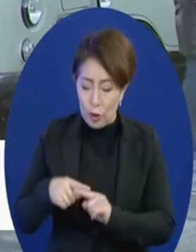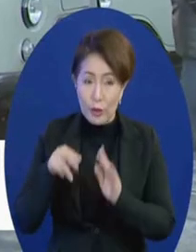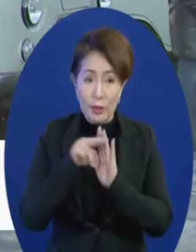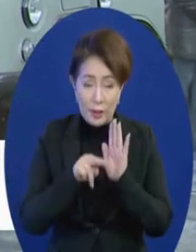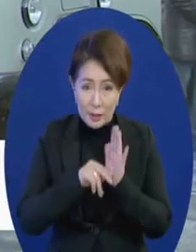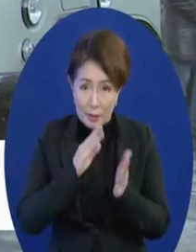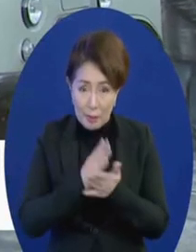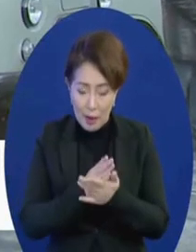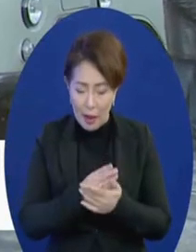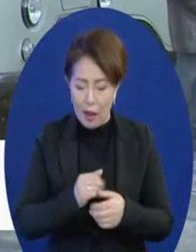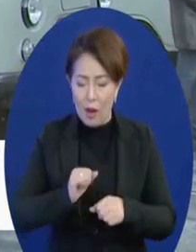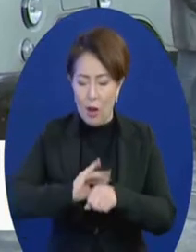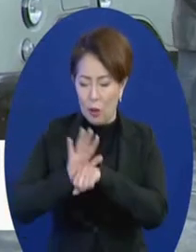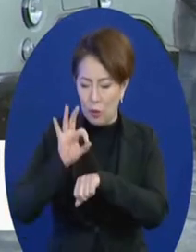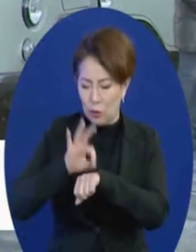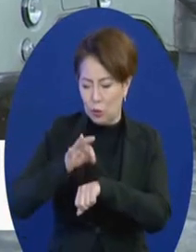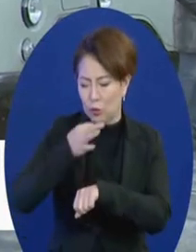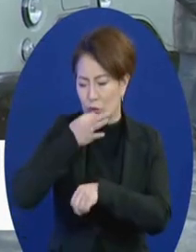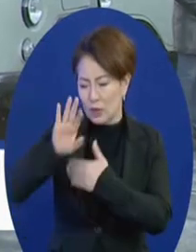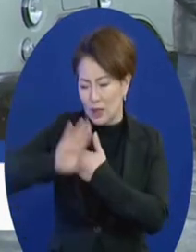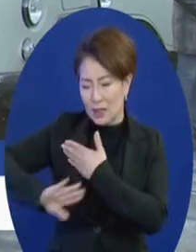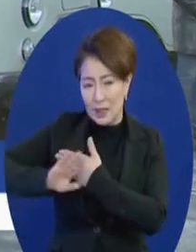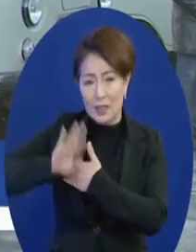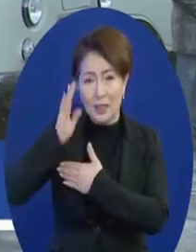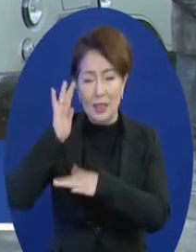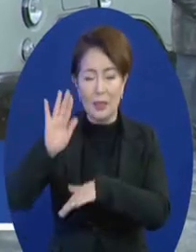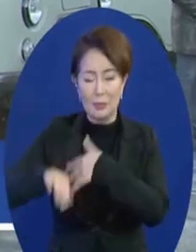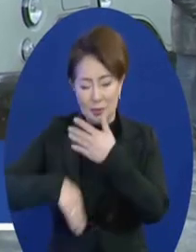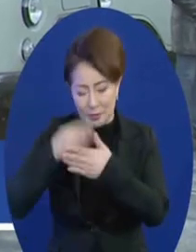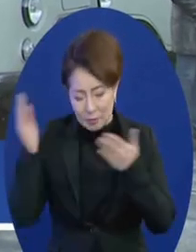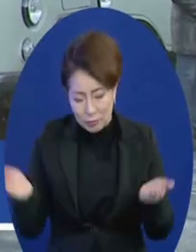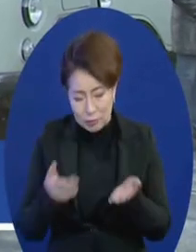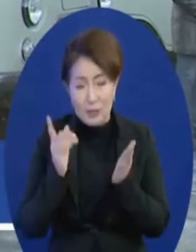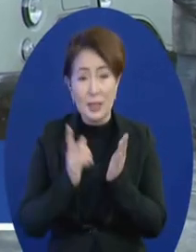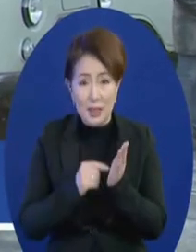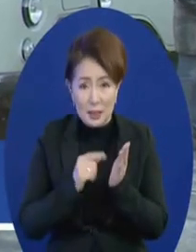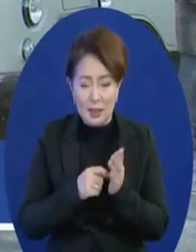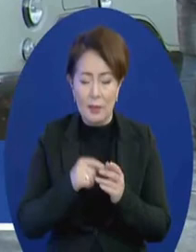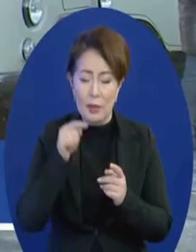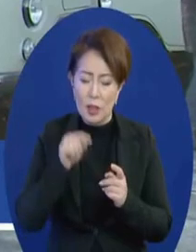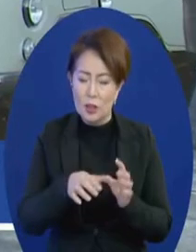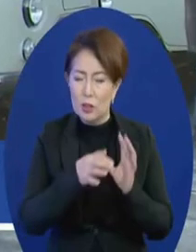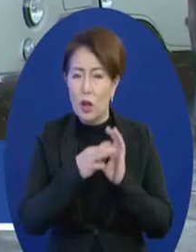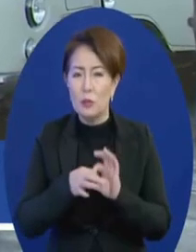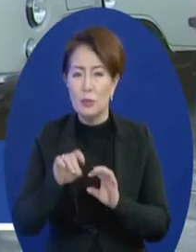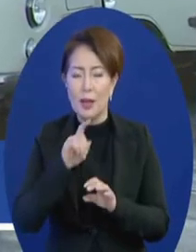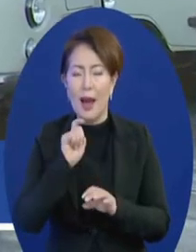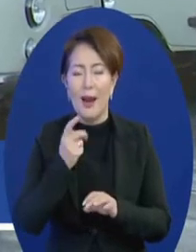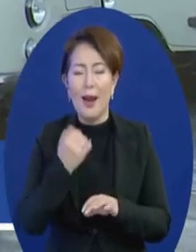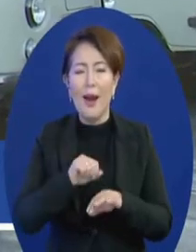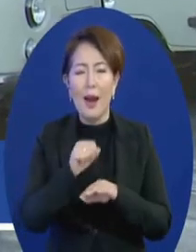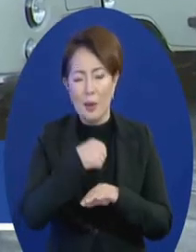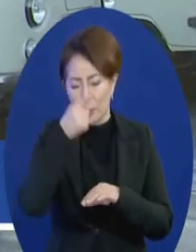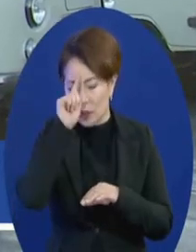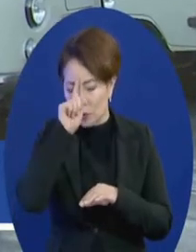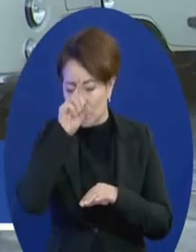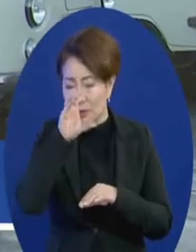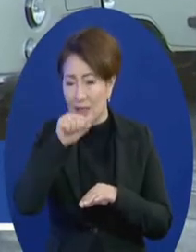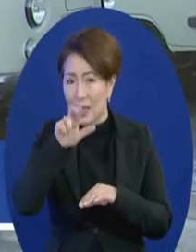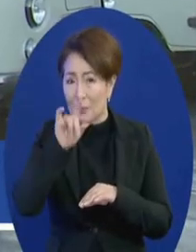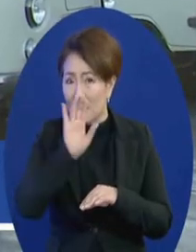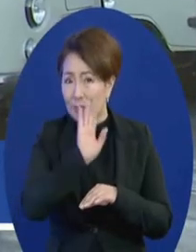За коронавирус халдварт вирусаас өрсөн сэргийлэх аргамжийг бол бас эрчимжүүлэх зайлшгүй шаардлагатай байна. За энүүднээс бидний хувьд энэ Арангай аймгийн эрүүл мэндийн